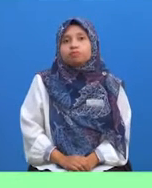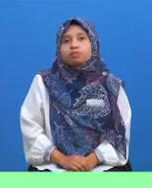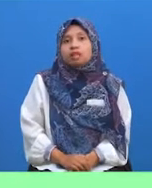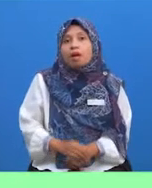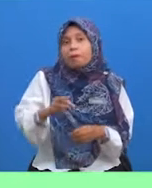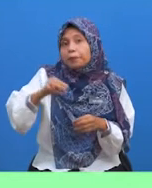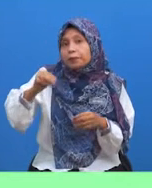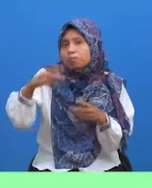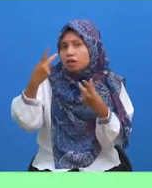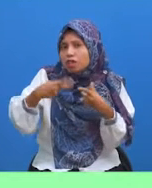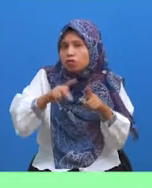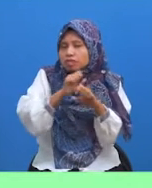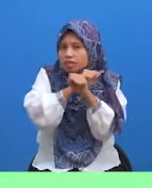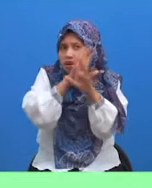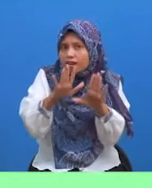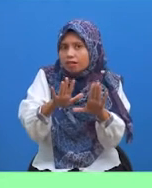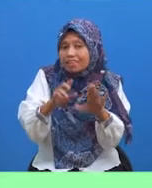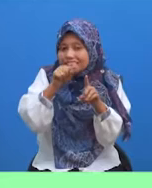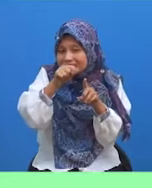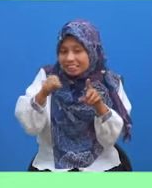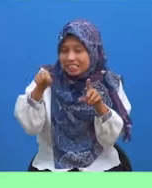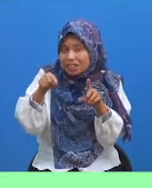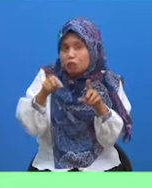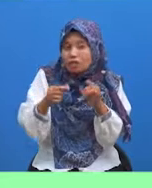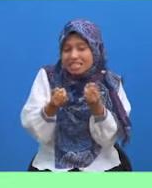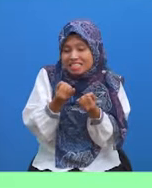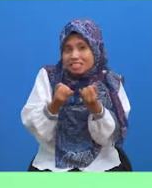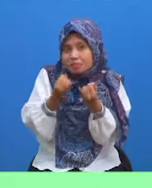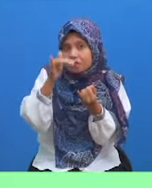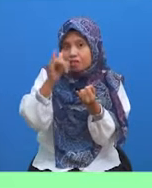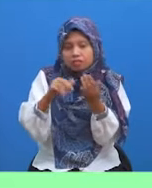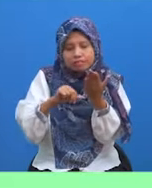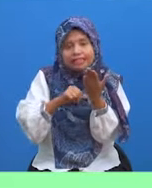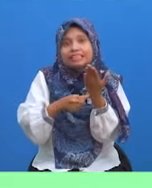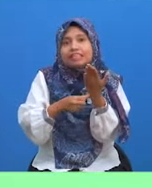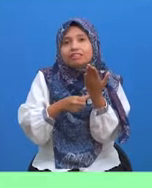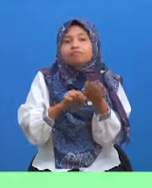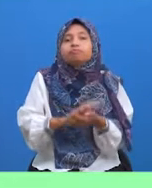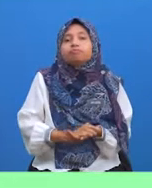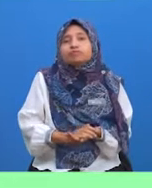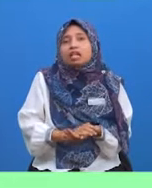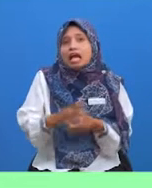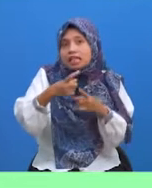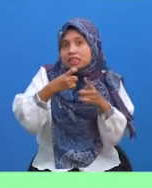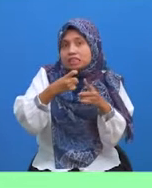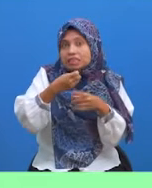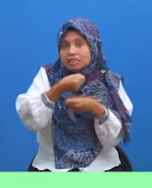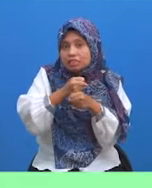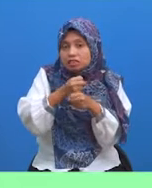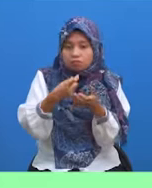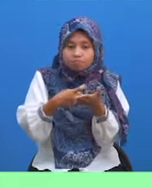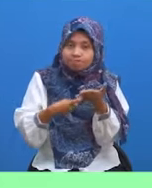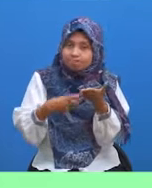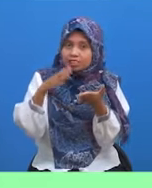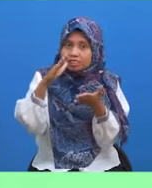terangkai klu keseimpangan pasaran yang asal dari segi harga dan kuantiti